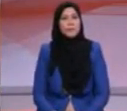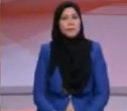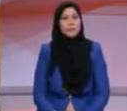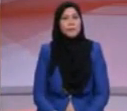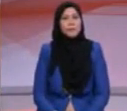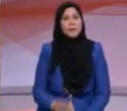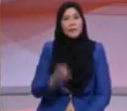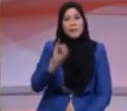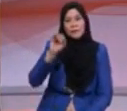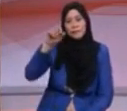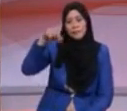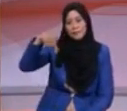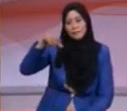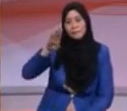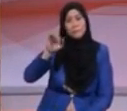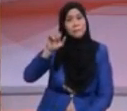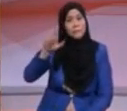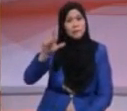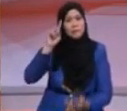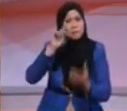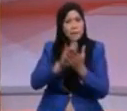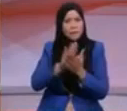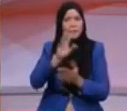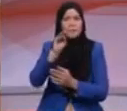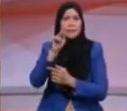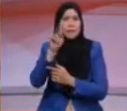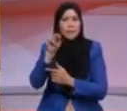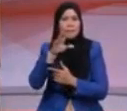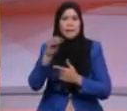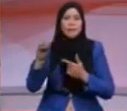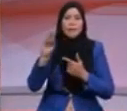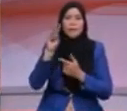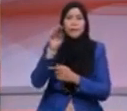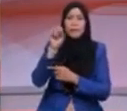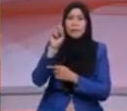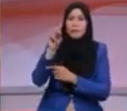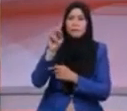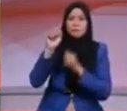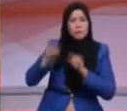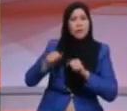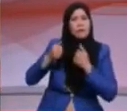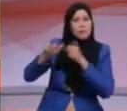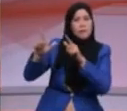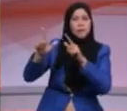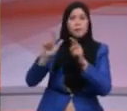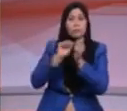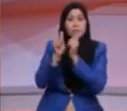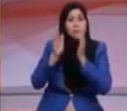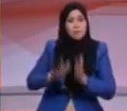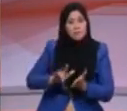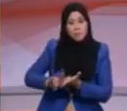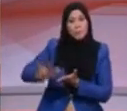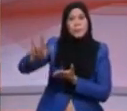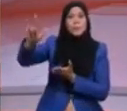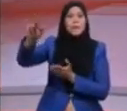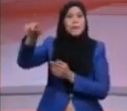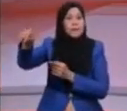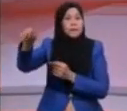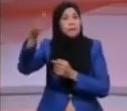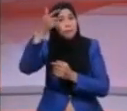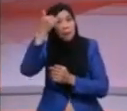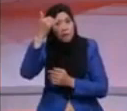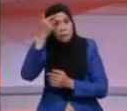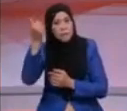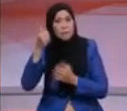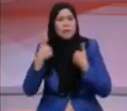Hai Iqbal yakin majelis keselamatan negara MKN dan majelis Sukanegara MSN akan memberi kebenaran kodenya melepas ke bandara Azalia situ